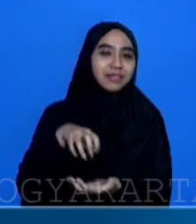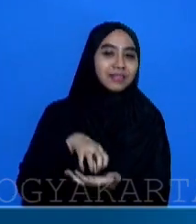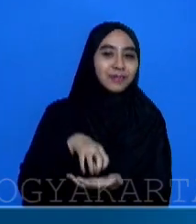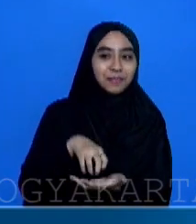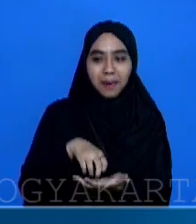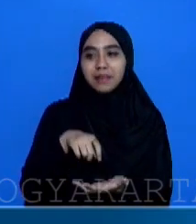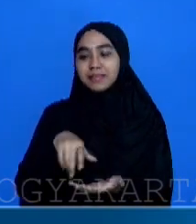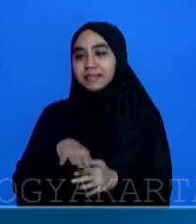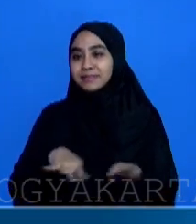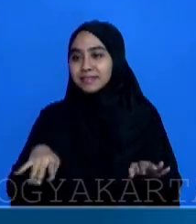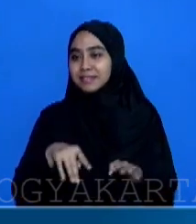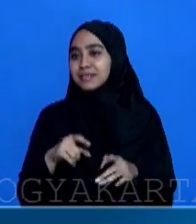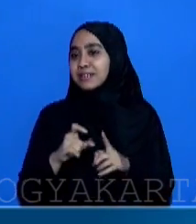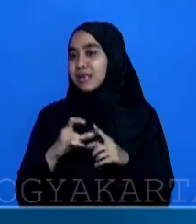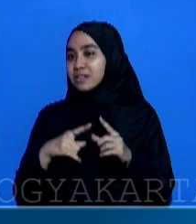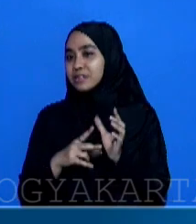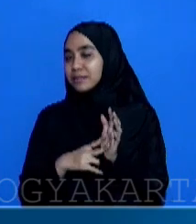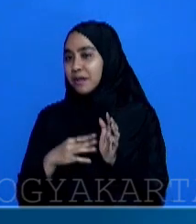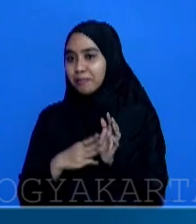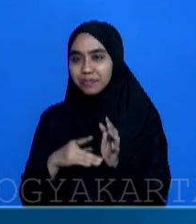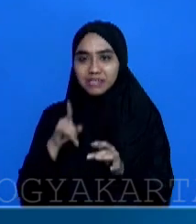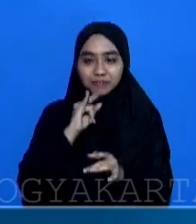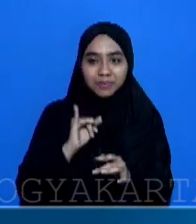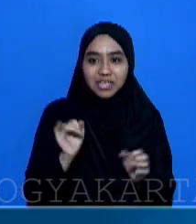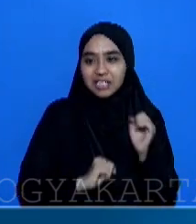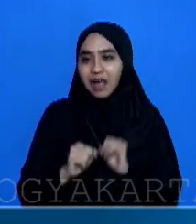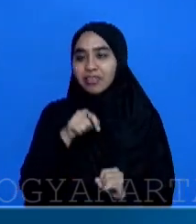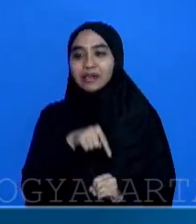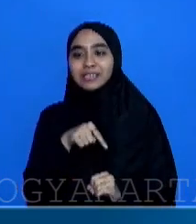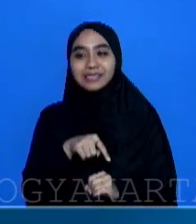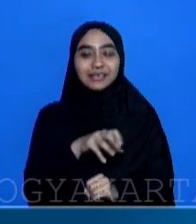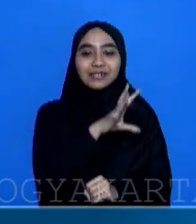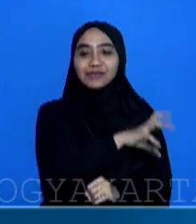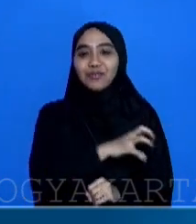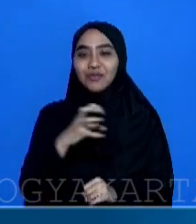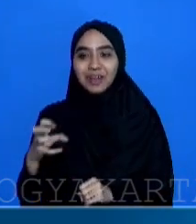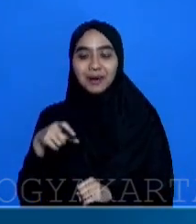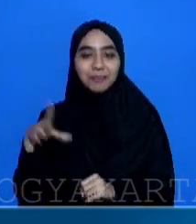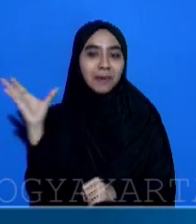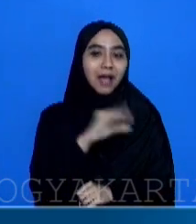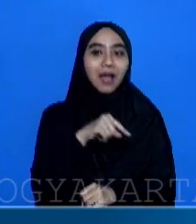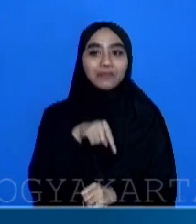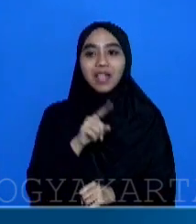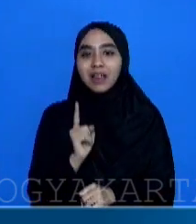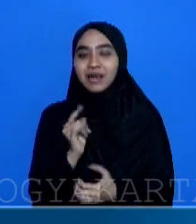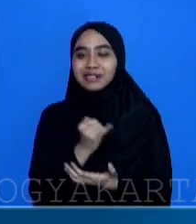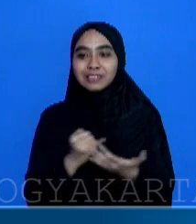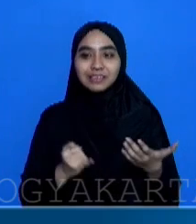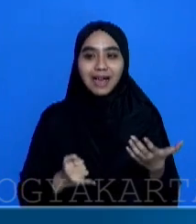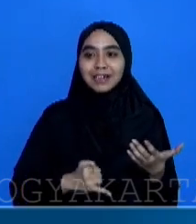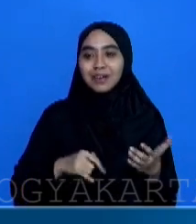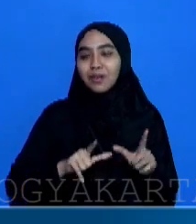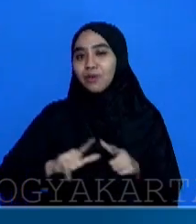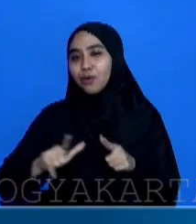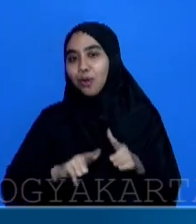kota yyakarta yang berlangsung sore Hingga malam hari ini dimeriahkan berbagai aksi seni dan lomba seperti Battle Dance